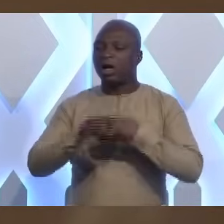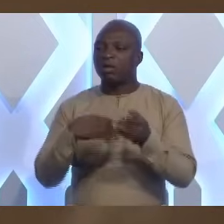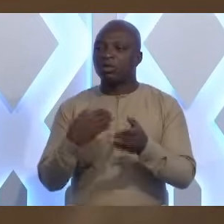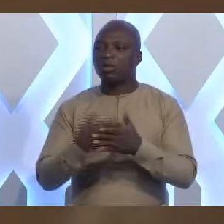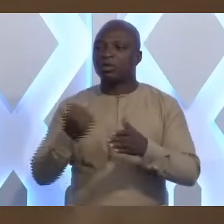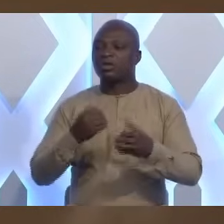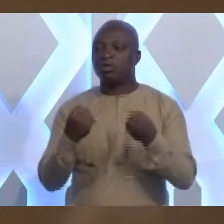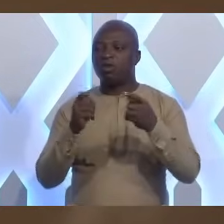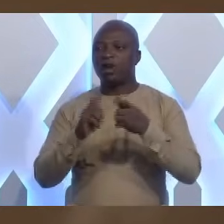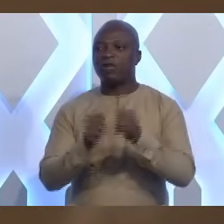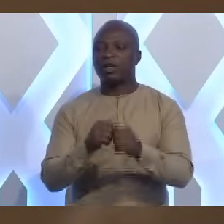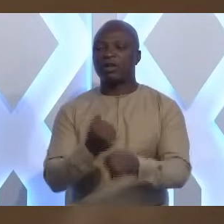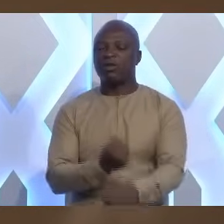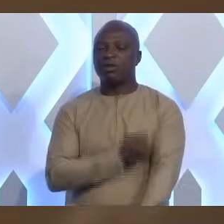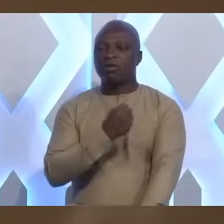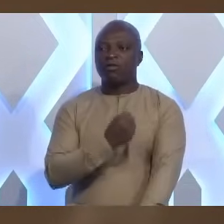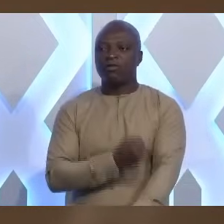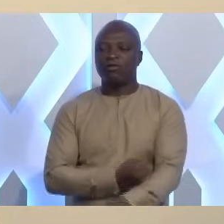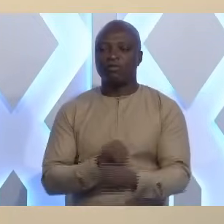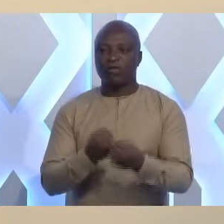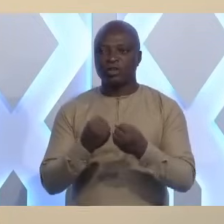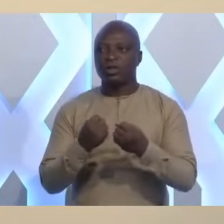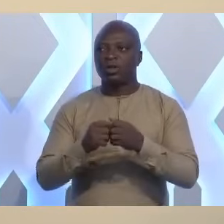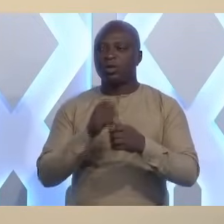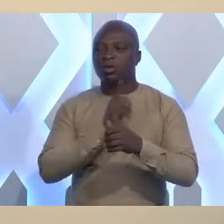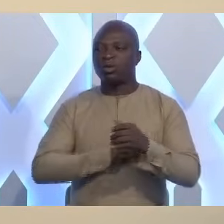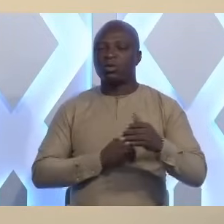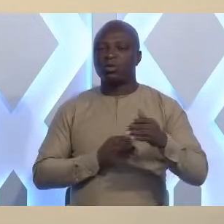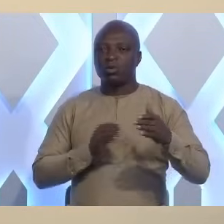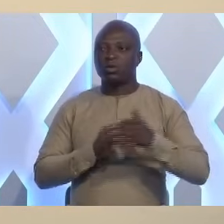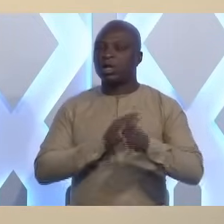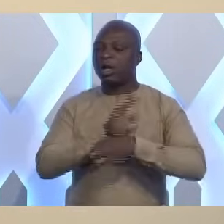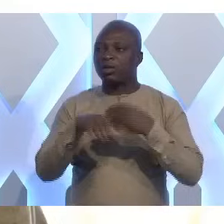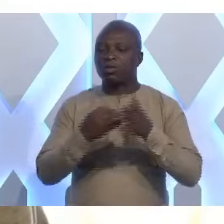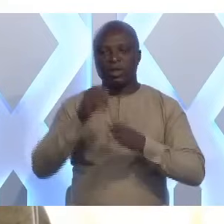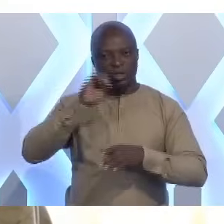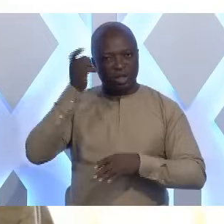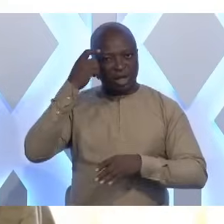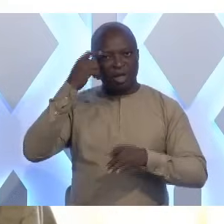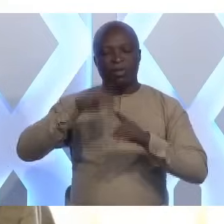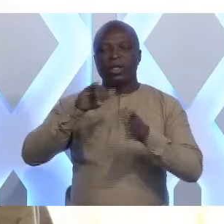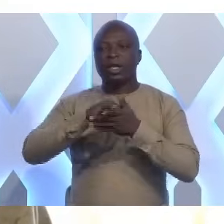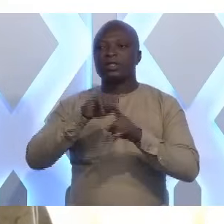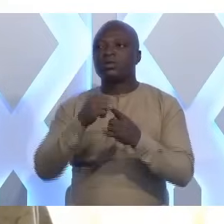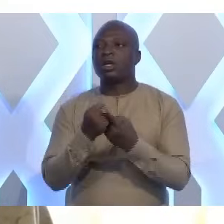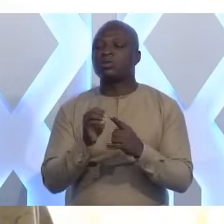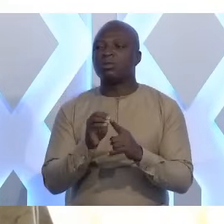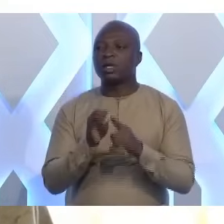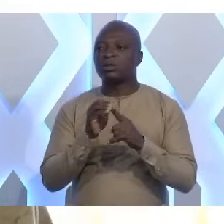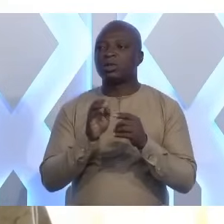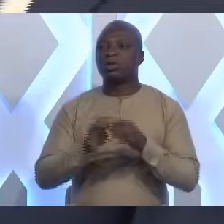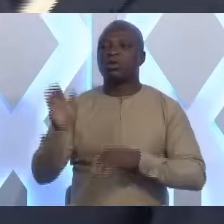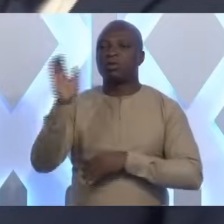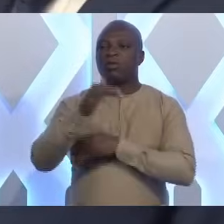par la force. Le Togo s'oppose à tout coup d'État. Mais dans la situation particulière de votre